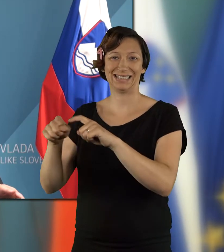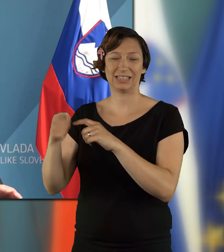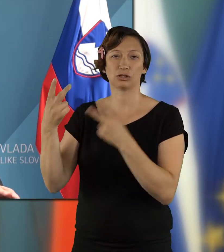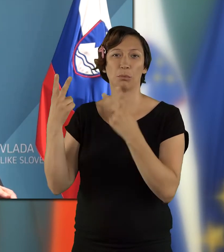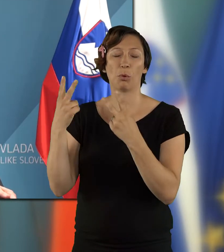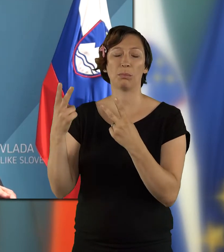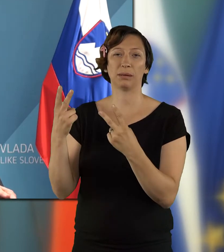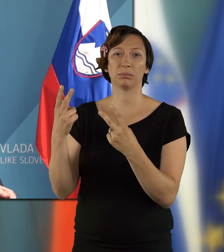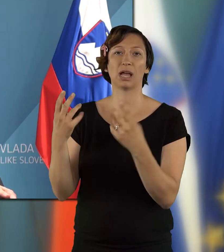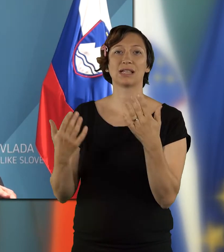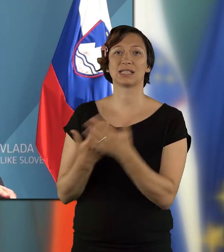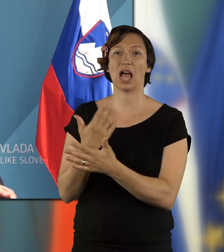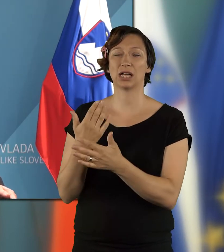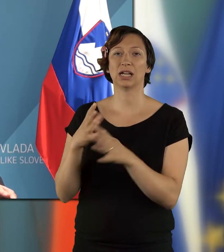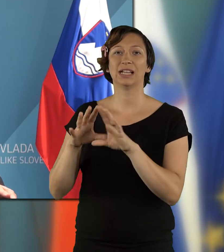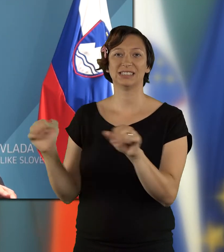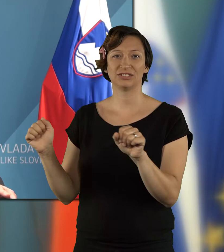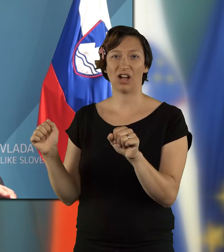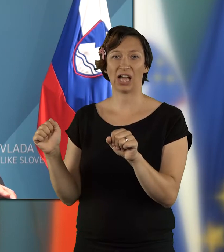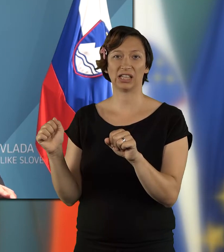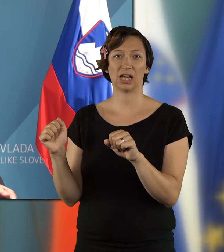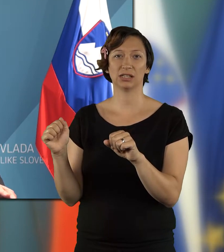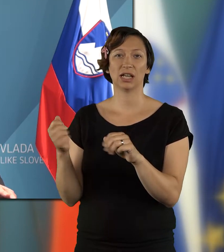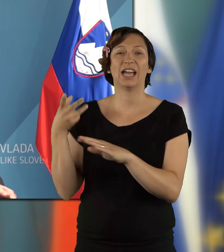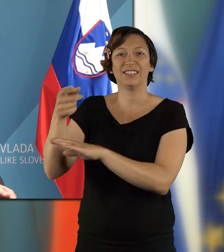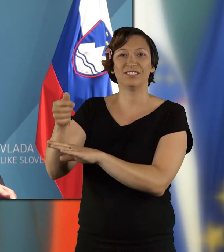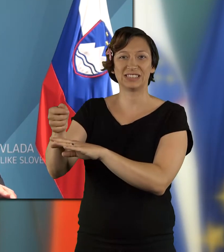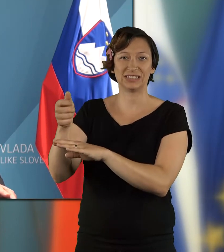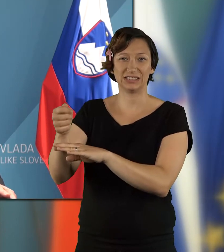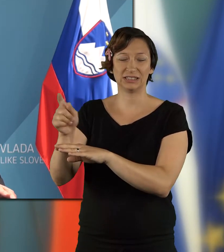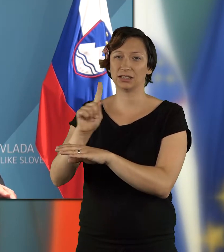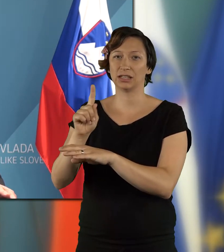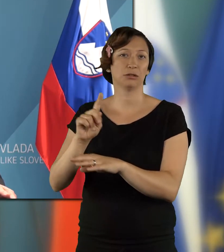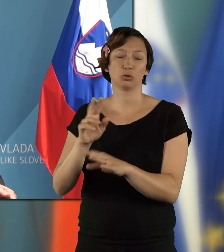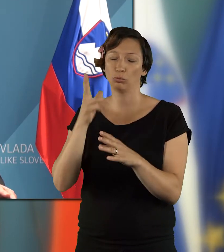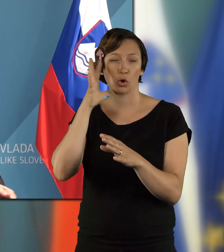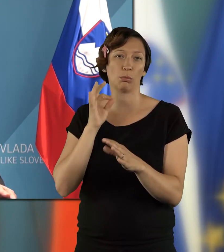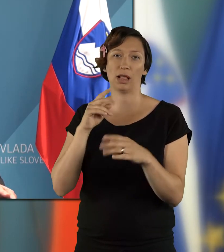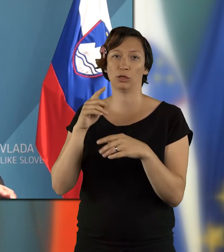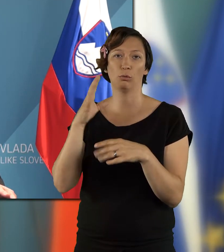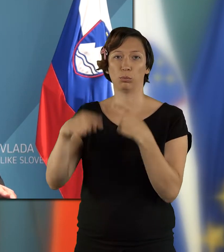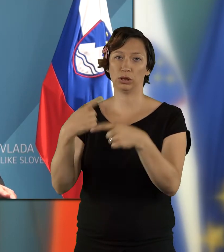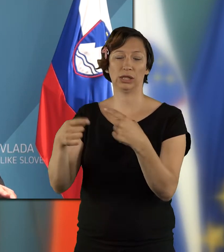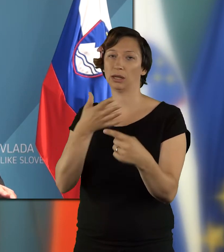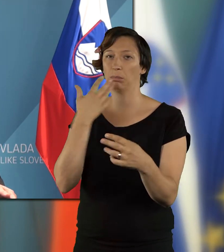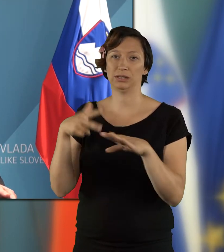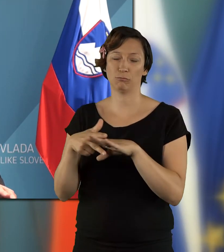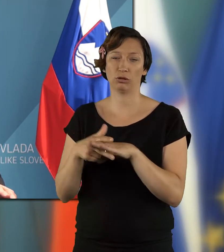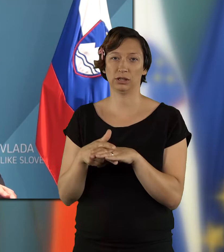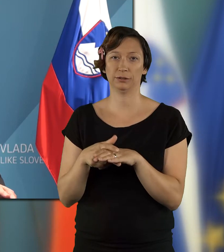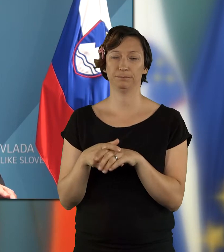so pomembna predvsem za izvajanje investicij, neokrnjeno in lahko teče nemoteno